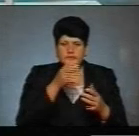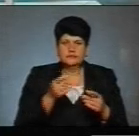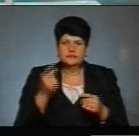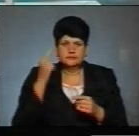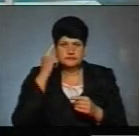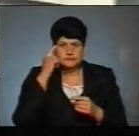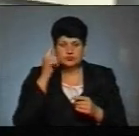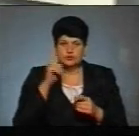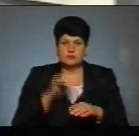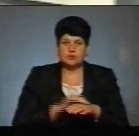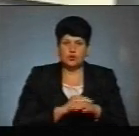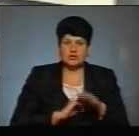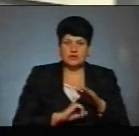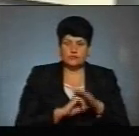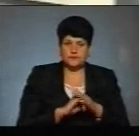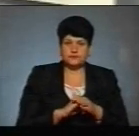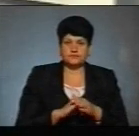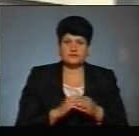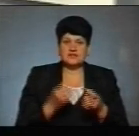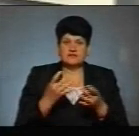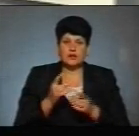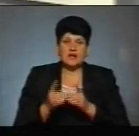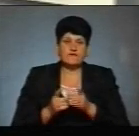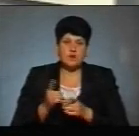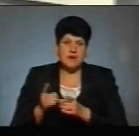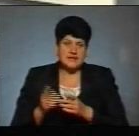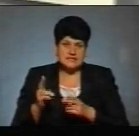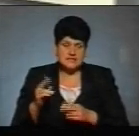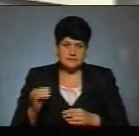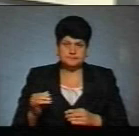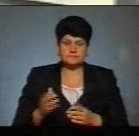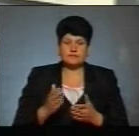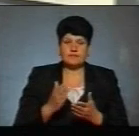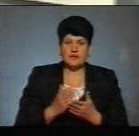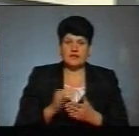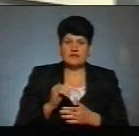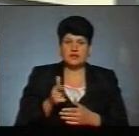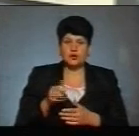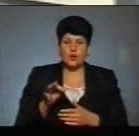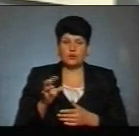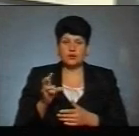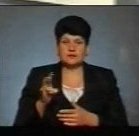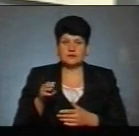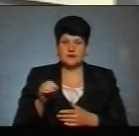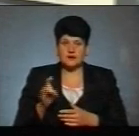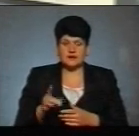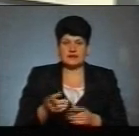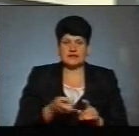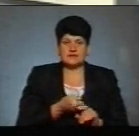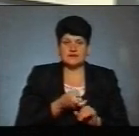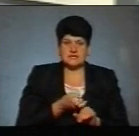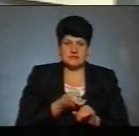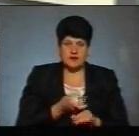є благодійний фонд «Світ реформації», який є Іван Гонтар, який десь зв'язався з датчанами,